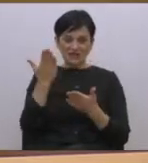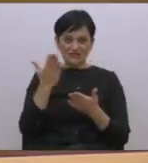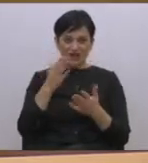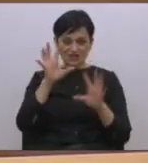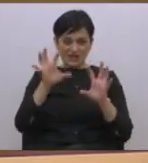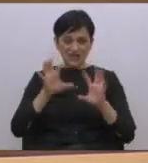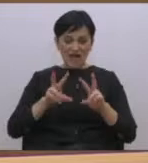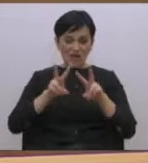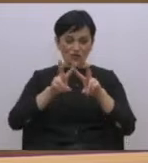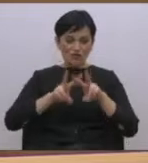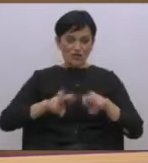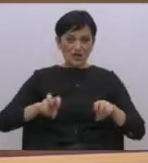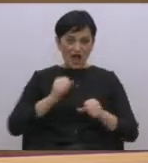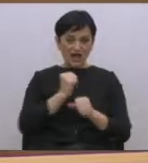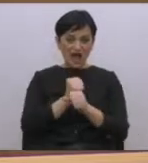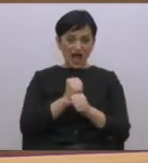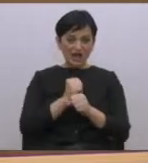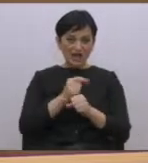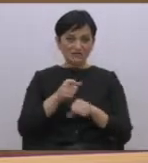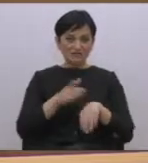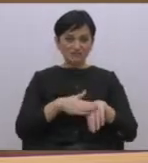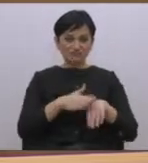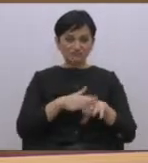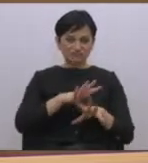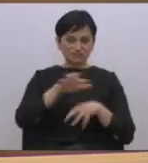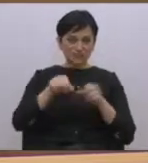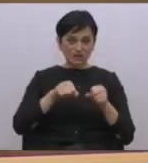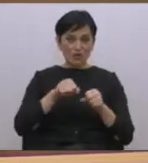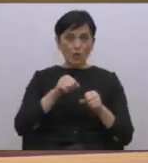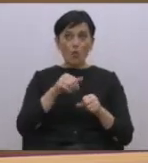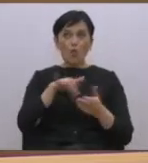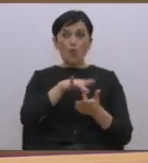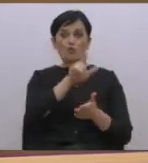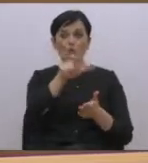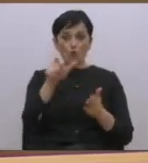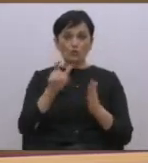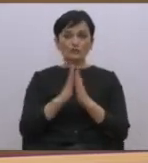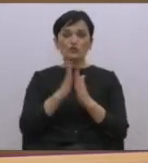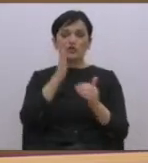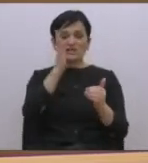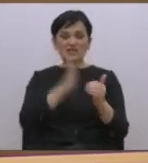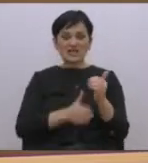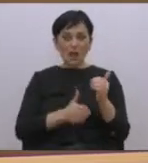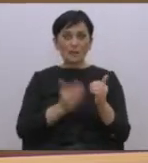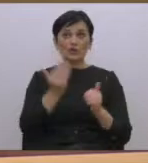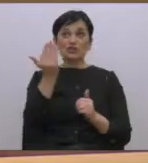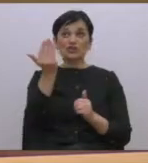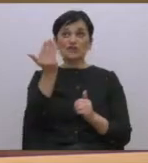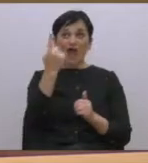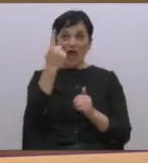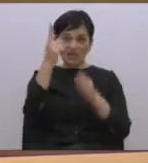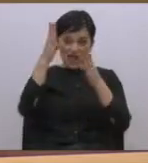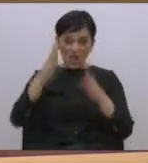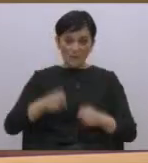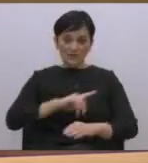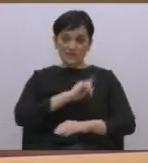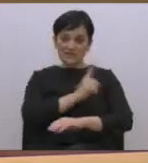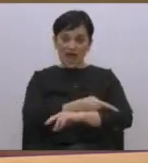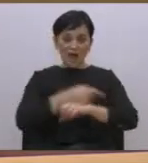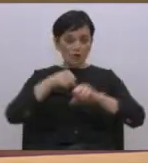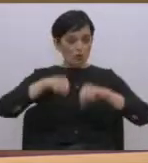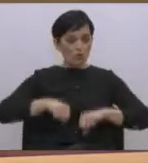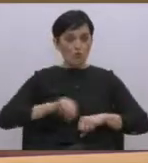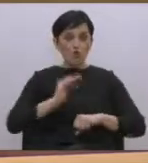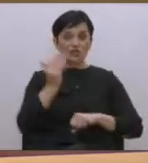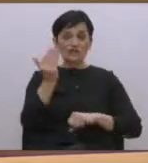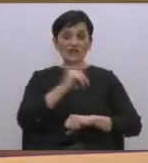anonis ganhilis proces și muat scoet. Tchovo mosakhleobas ro daamtavros imiti ro tkven ar khondet et pironuli zalaupleba tkven ar